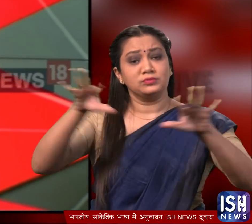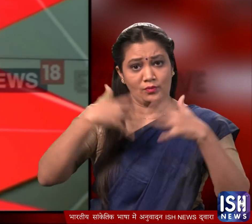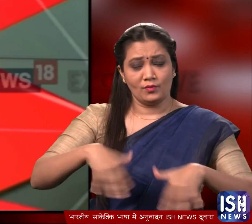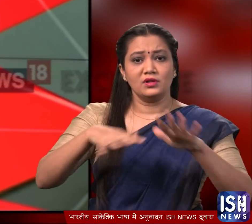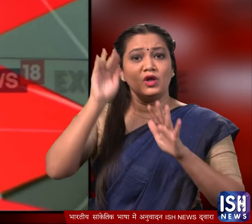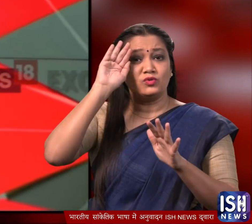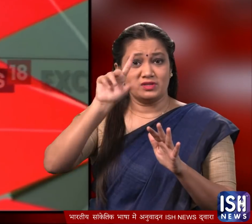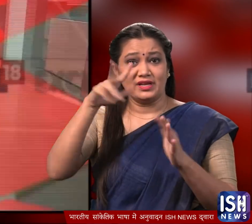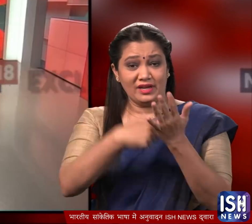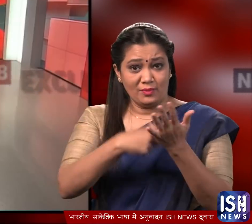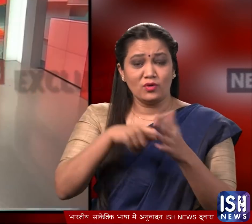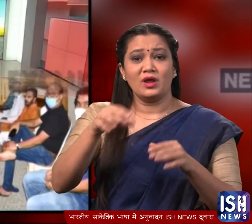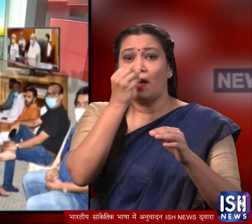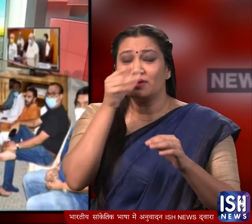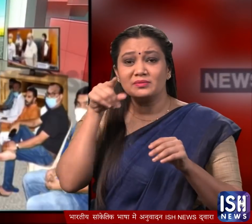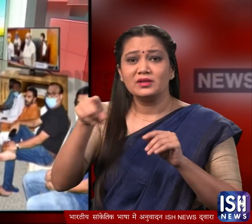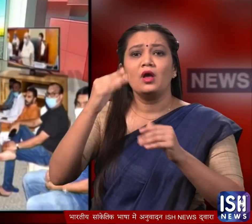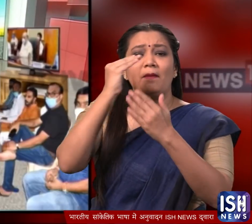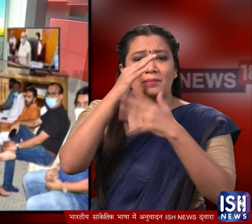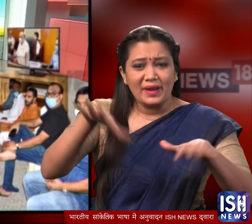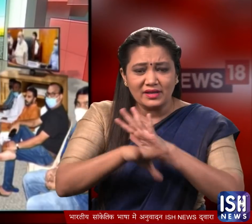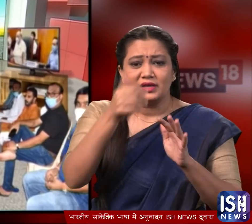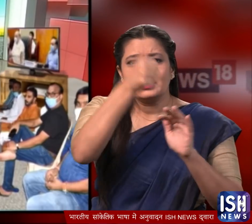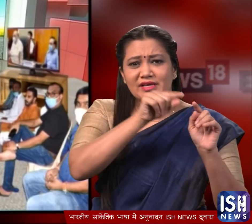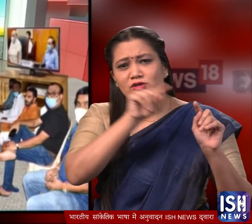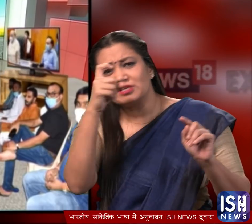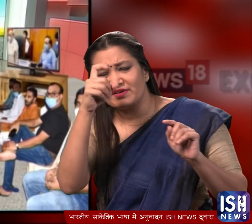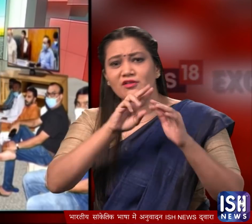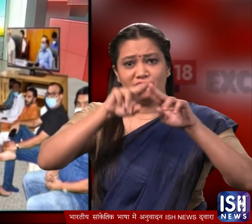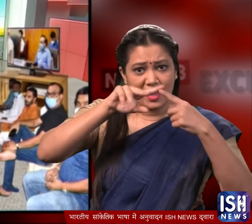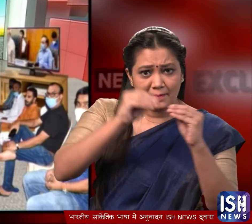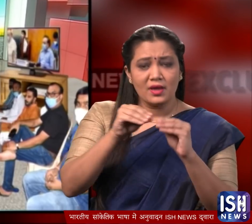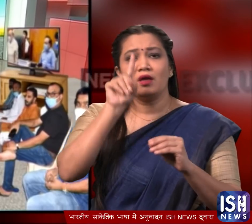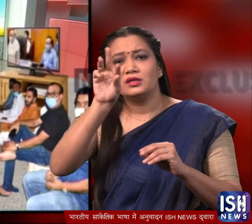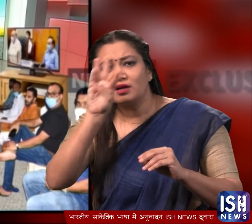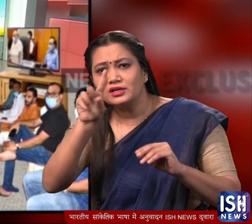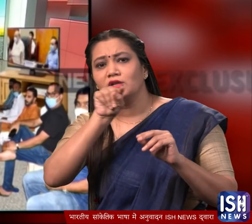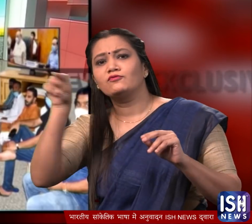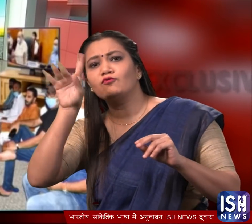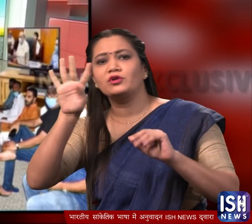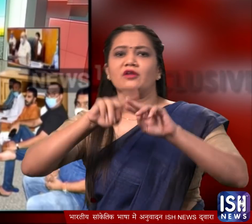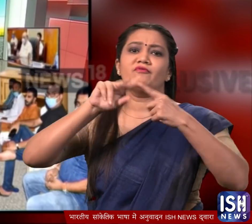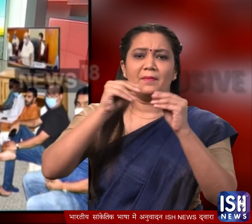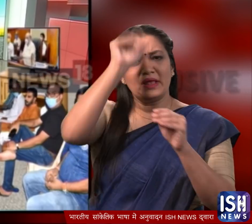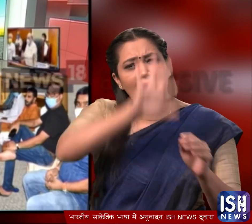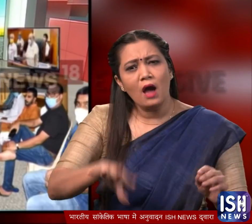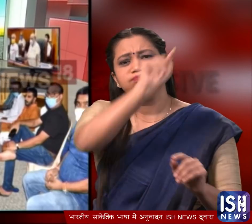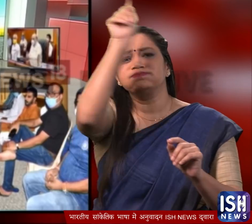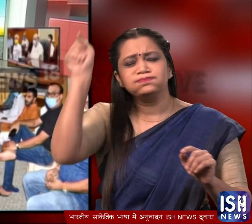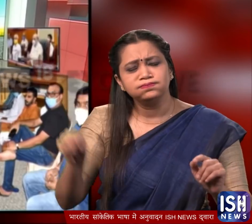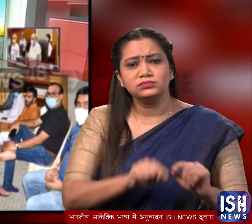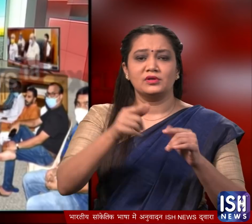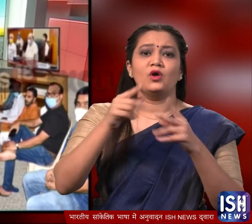के अमिताभ सिन्हा की रिपोर्ट है कि बीजेपी का ये प्रचार अभियान 6 से 7 फरवरी और 13-14 फरवरी के बीच देश भर में चलाया